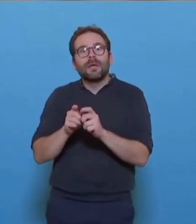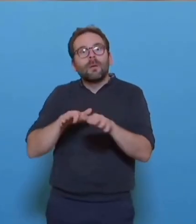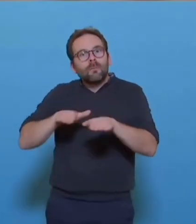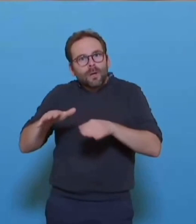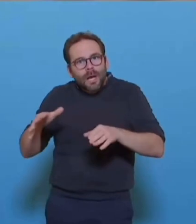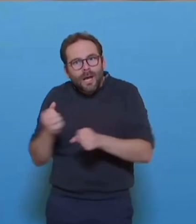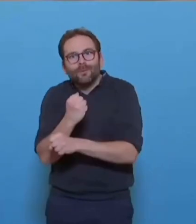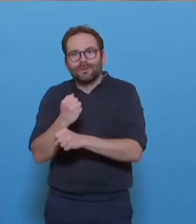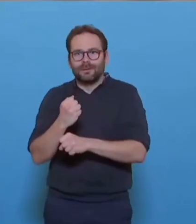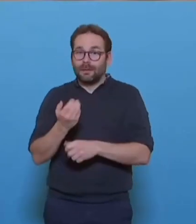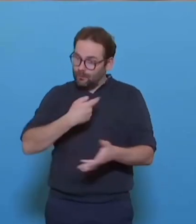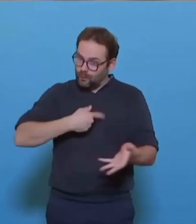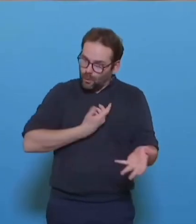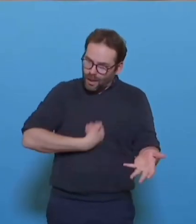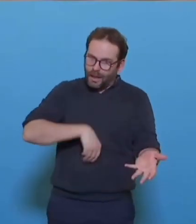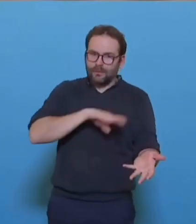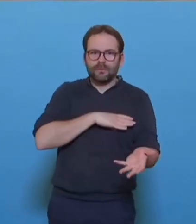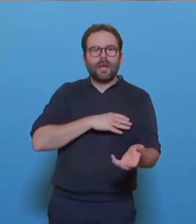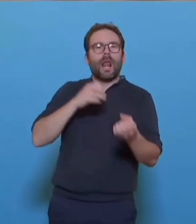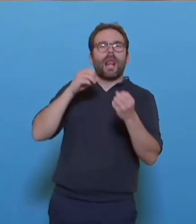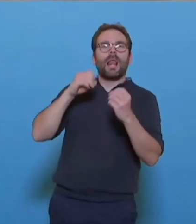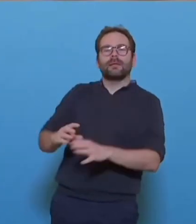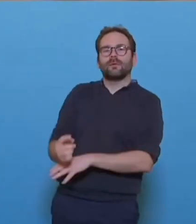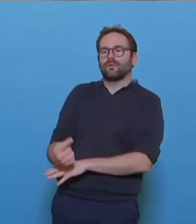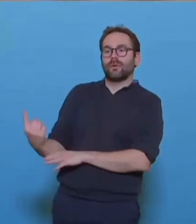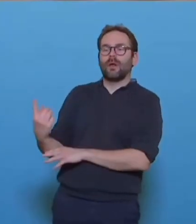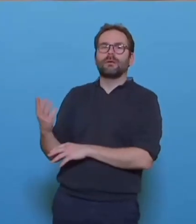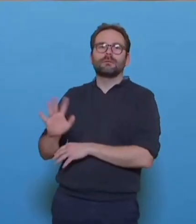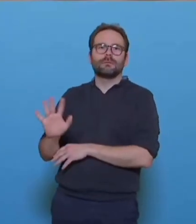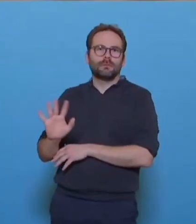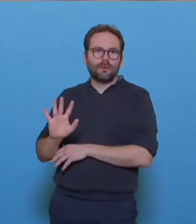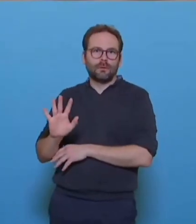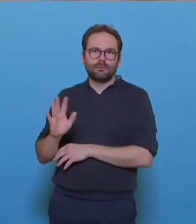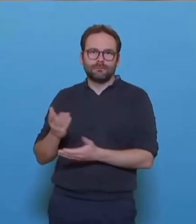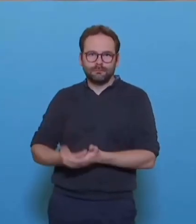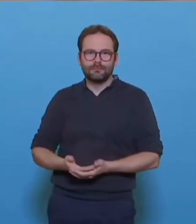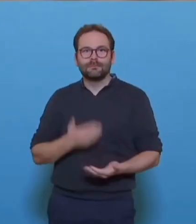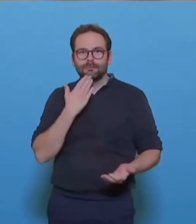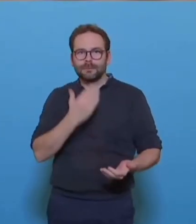Il est de notre responsabilité de ne pas les laisser seuls face à ces difficultés. Merci.